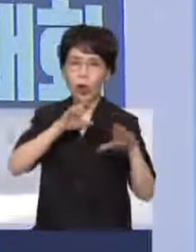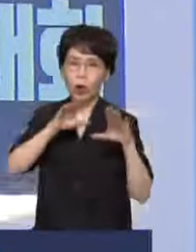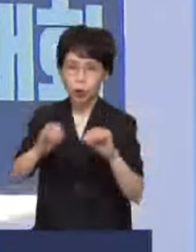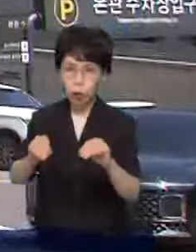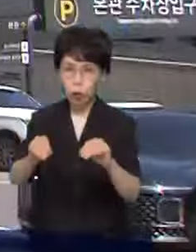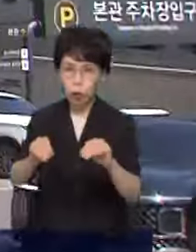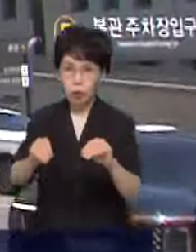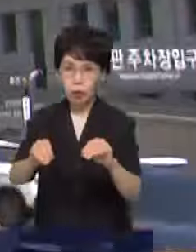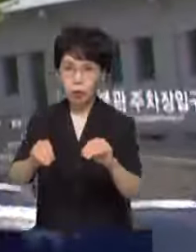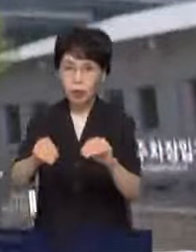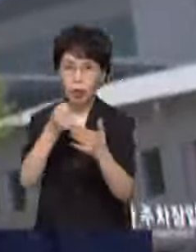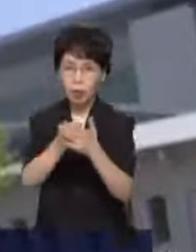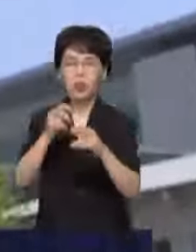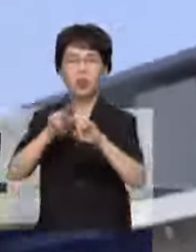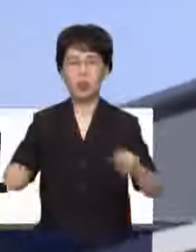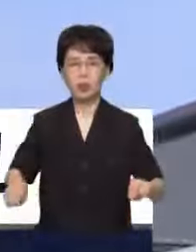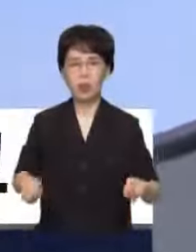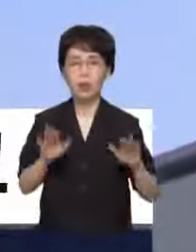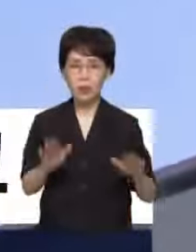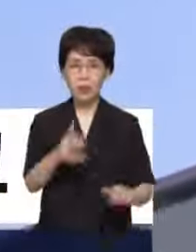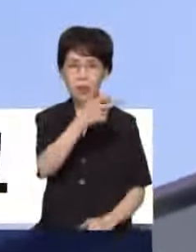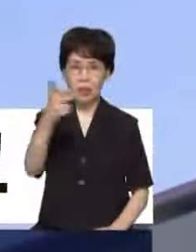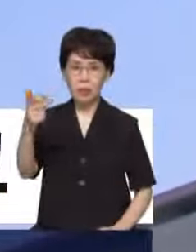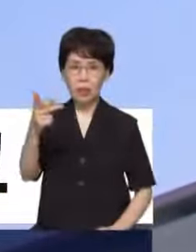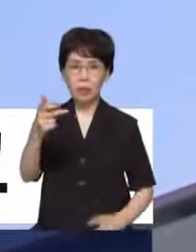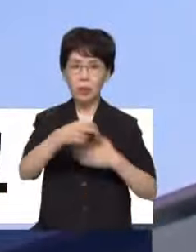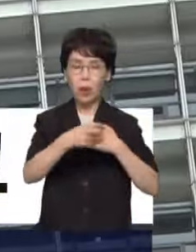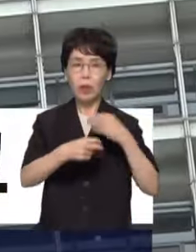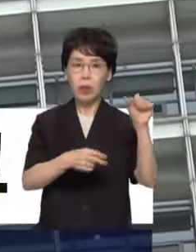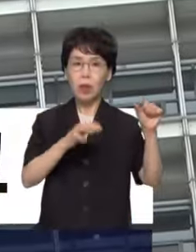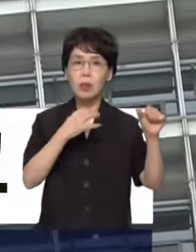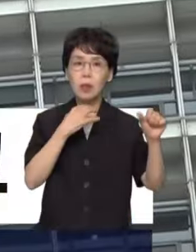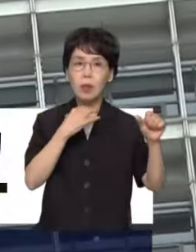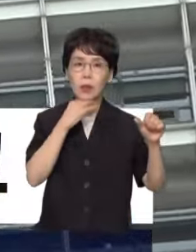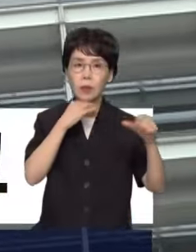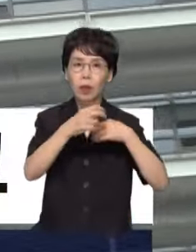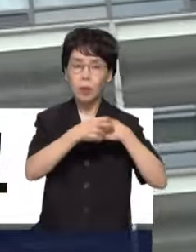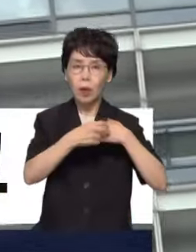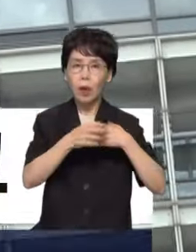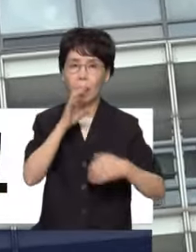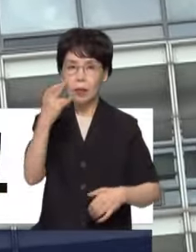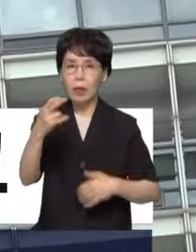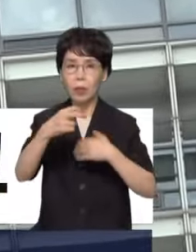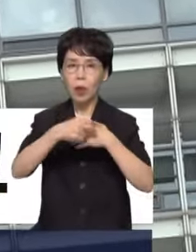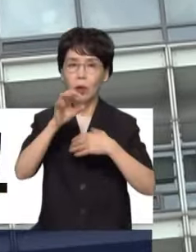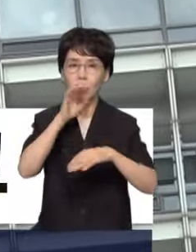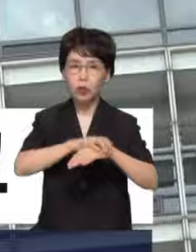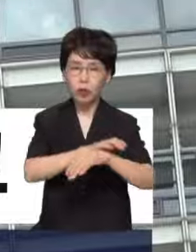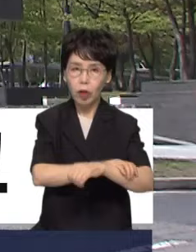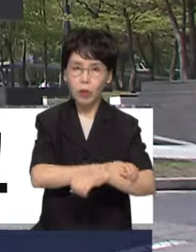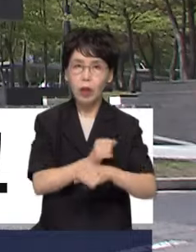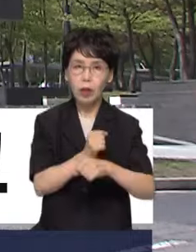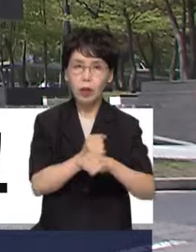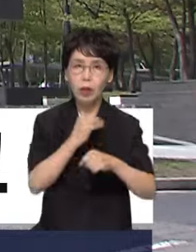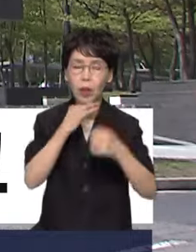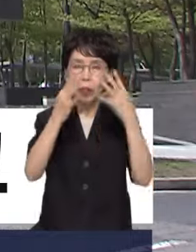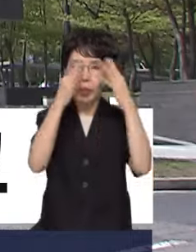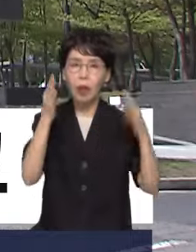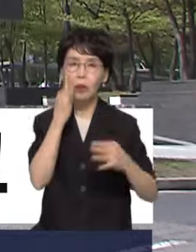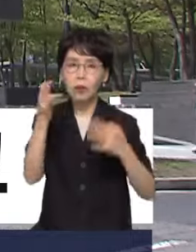철회했습니다. 현재 소위 빅5 병원인 세브란스 병원과 서울 아산병원을 수련병원으로 둔 연세대 의대와 울산대